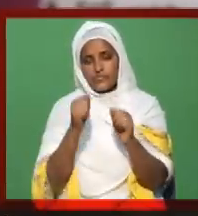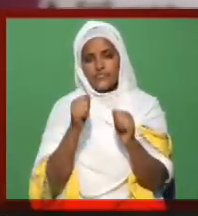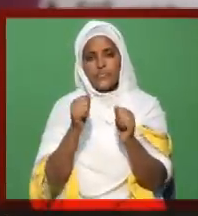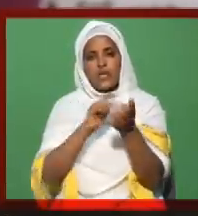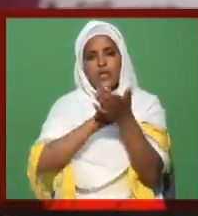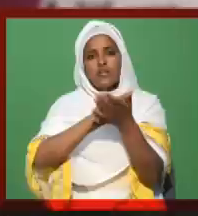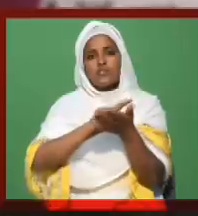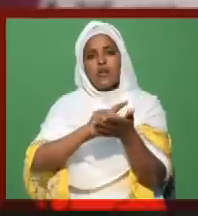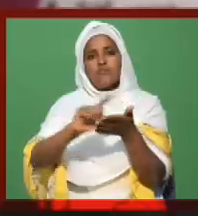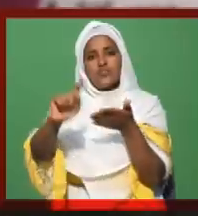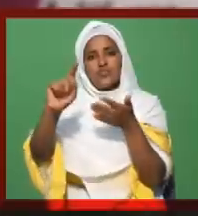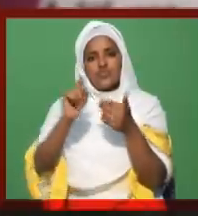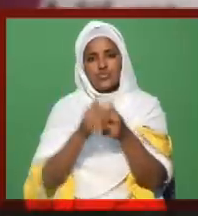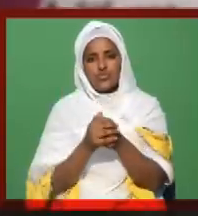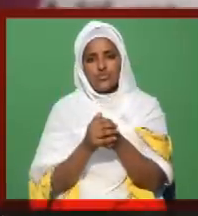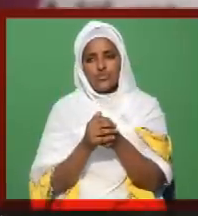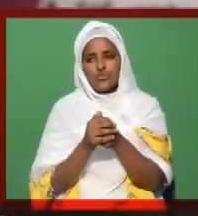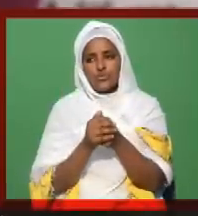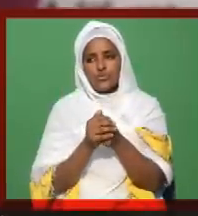በሳምንቱ